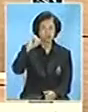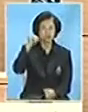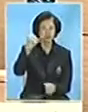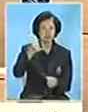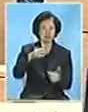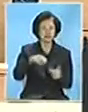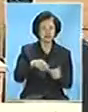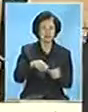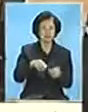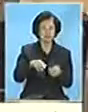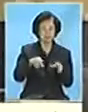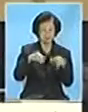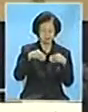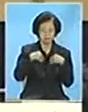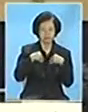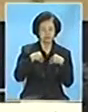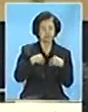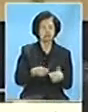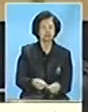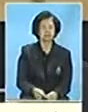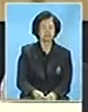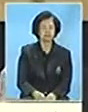มเจตศิลธารานนท์เห็นด้วยครับ